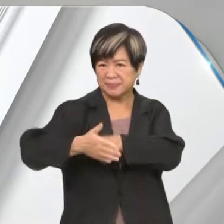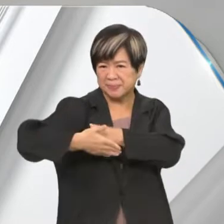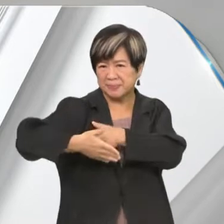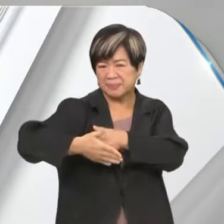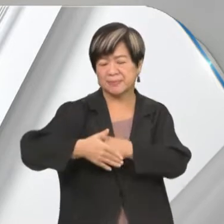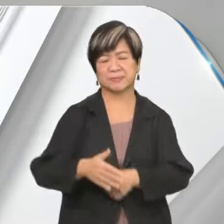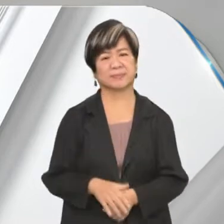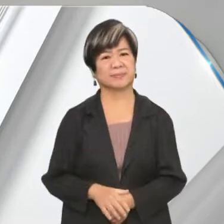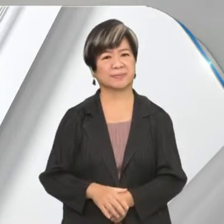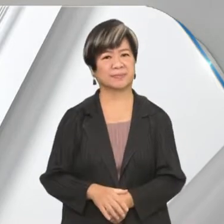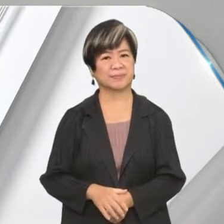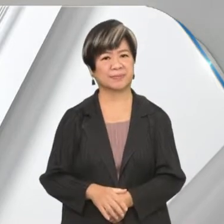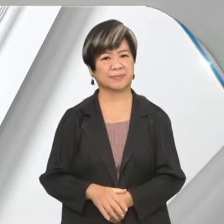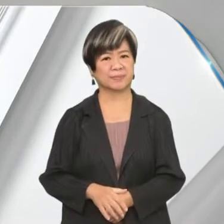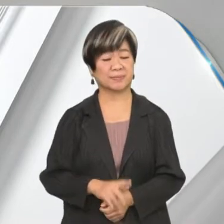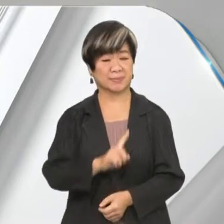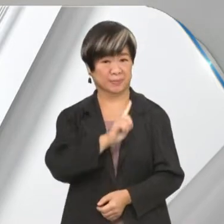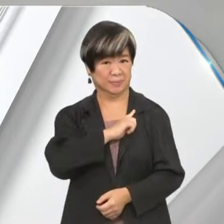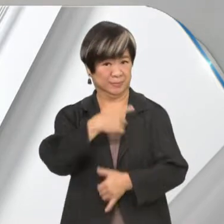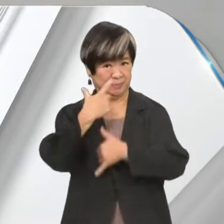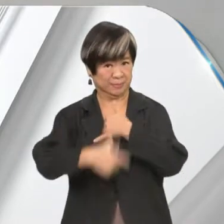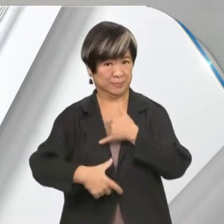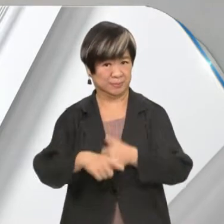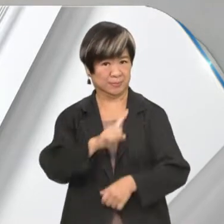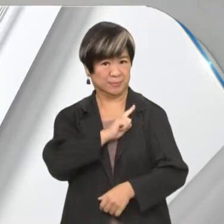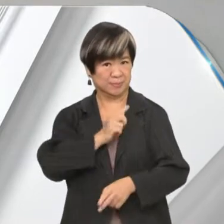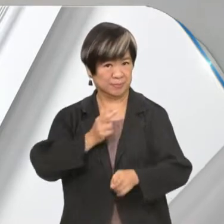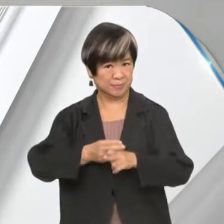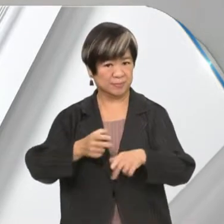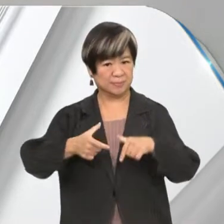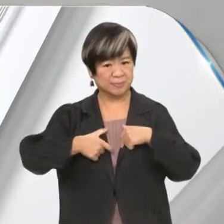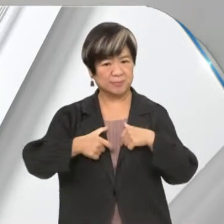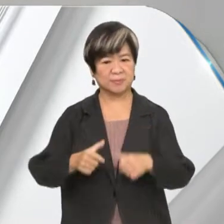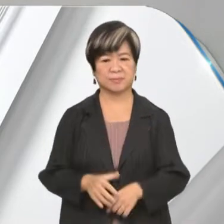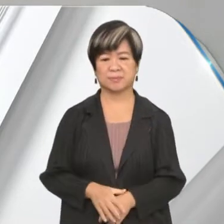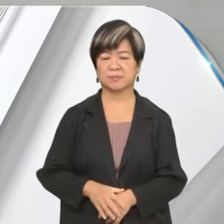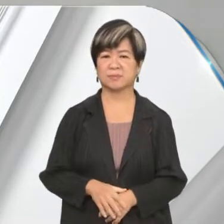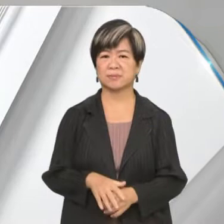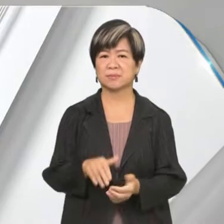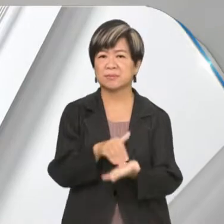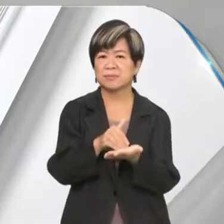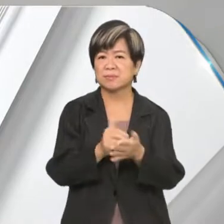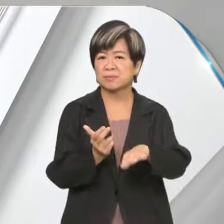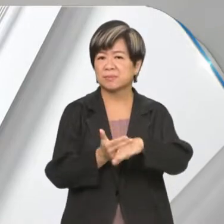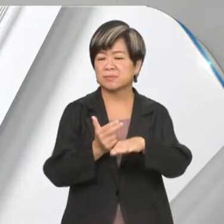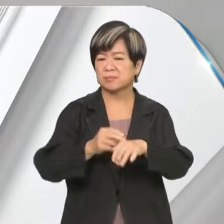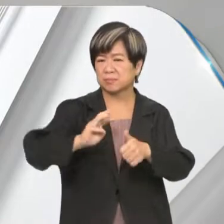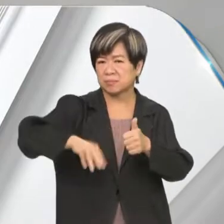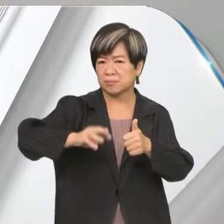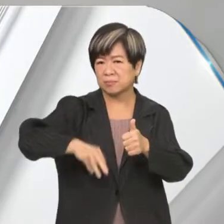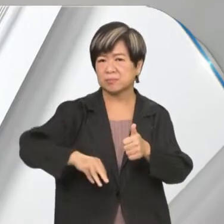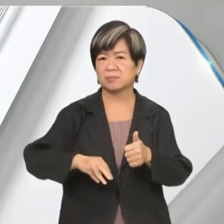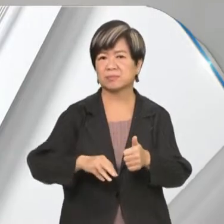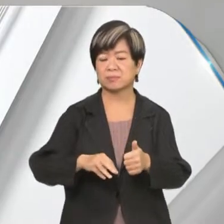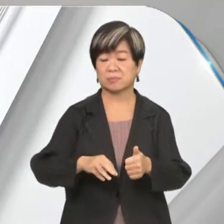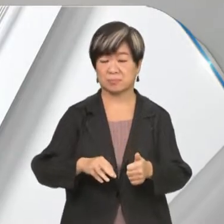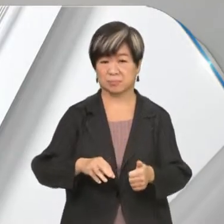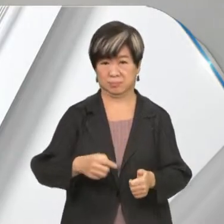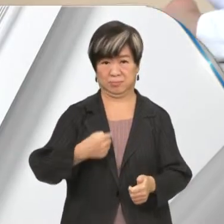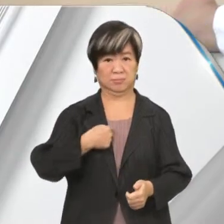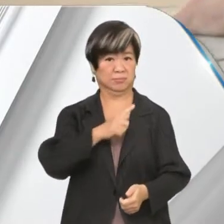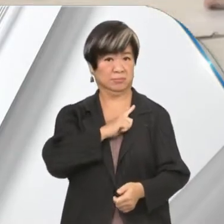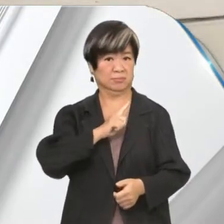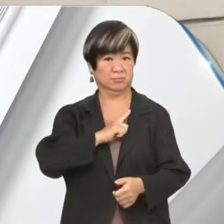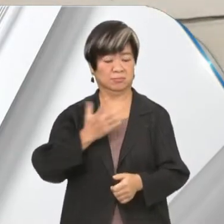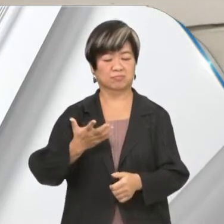以对于我自己的个人的自信心，我因为借由柔术的训练，让我个人自己也提升